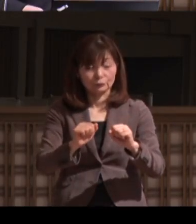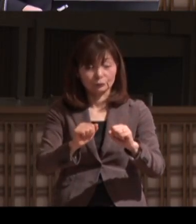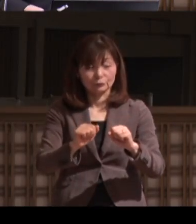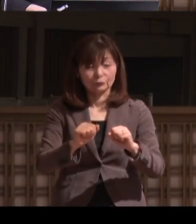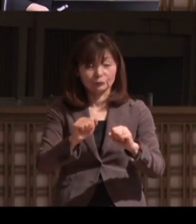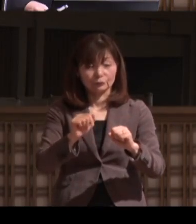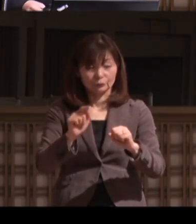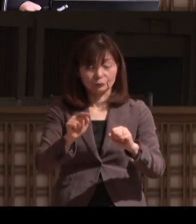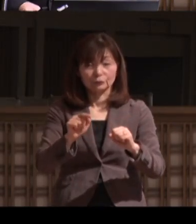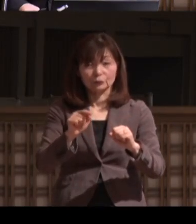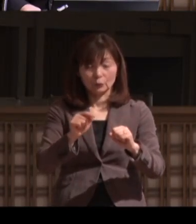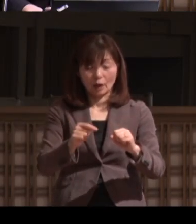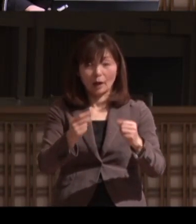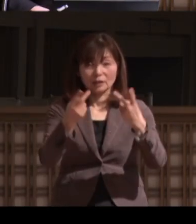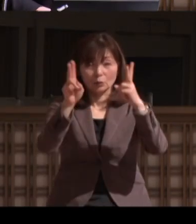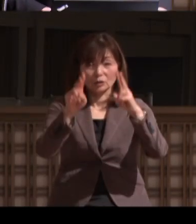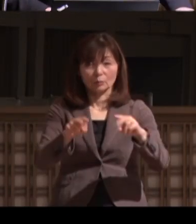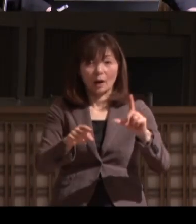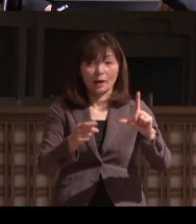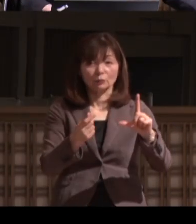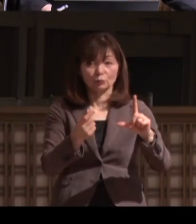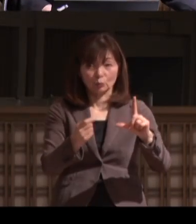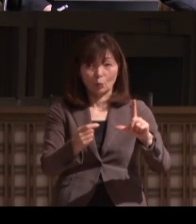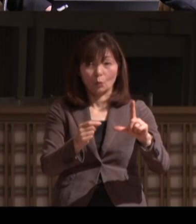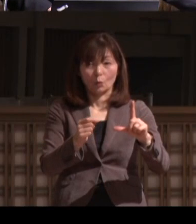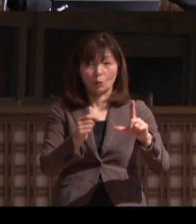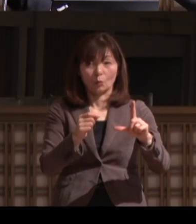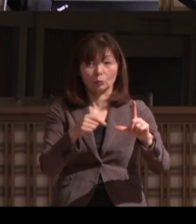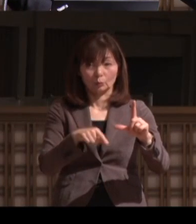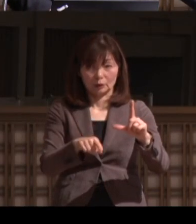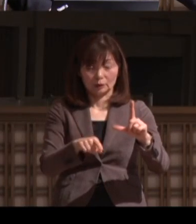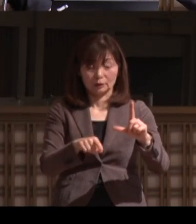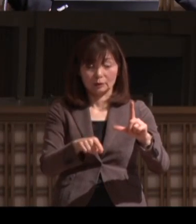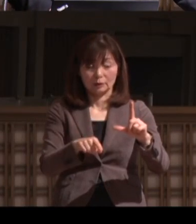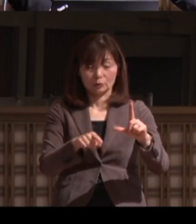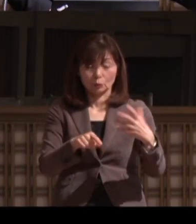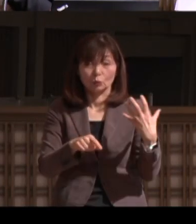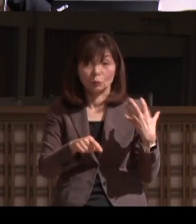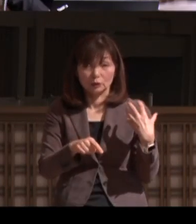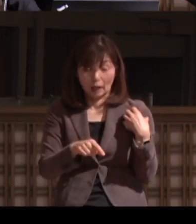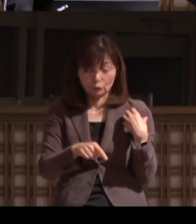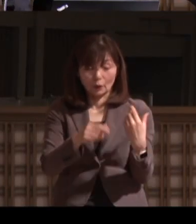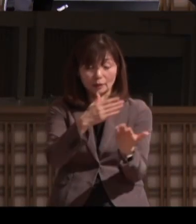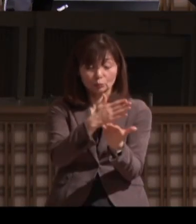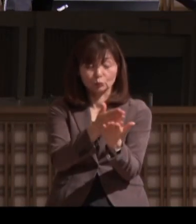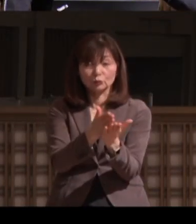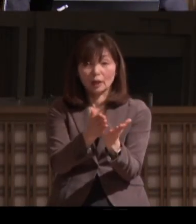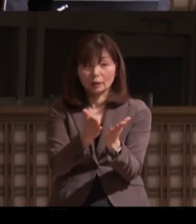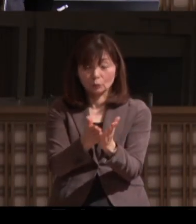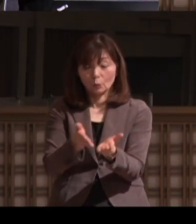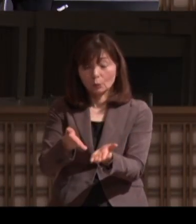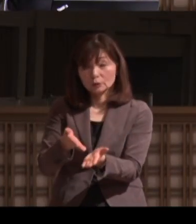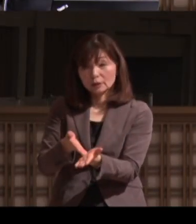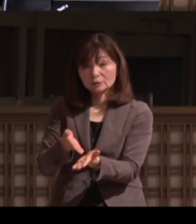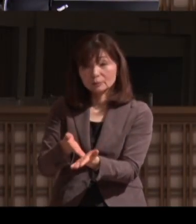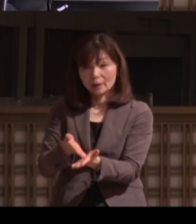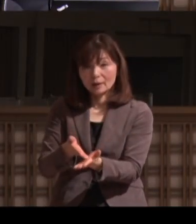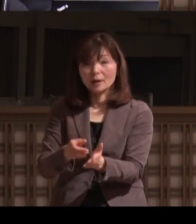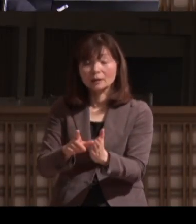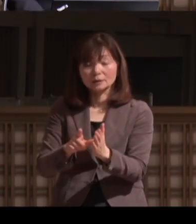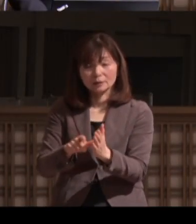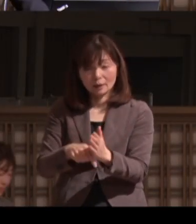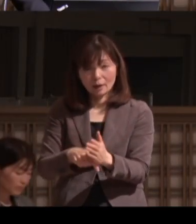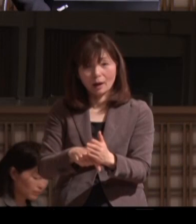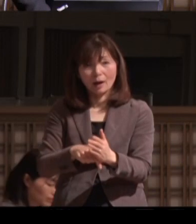え広島エルモですよとこういった役割分担を説明されると少しま理解が